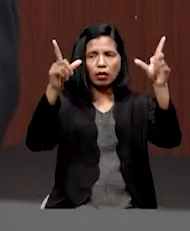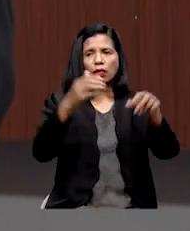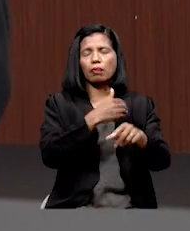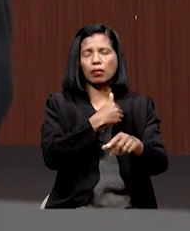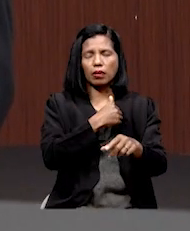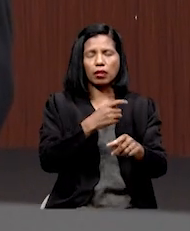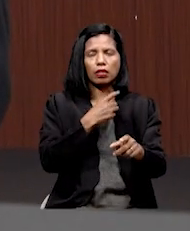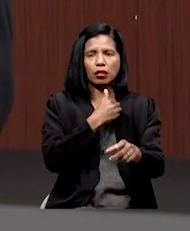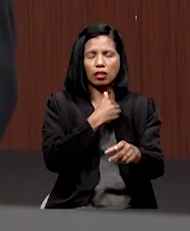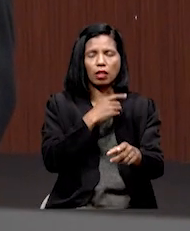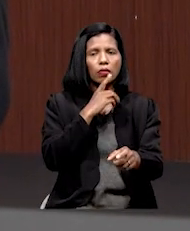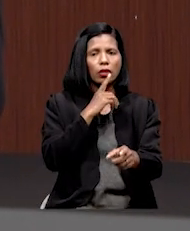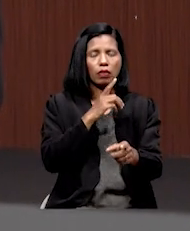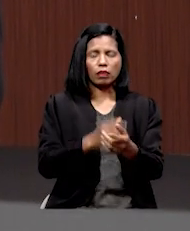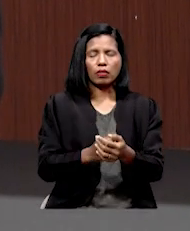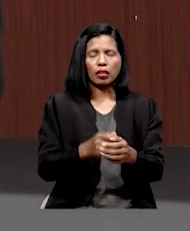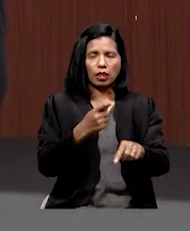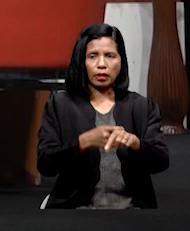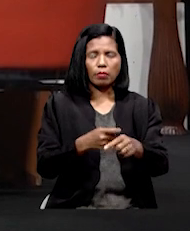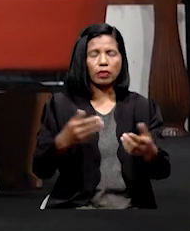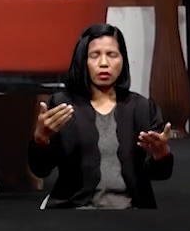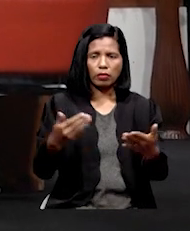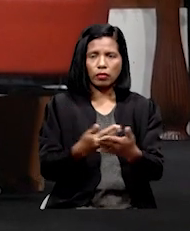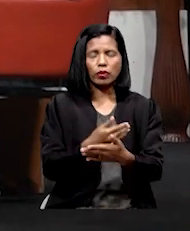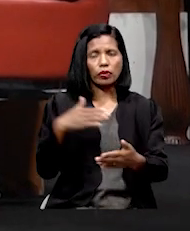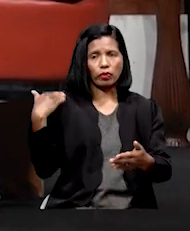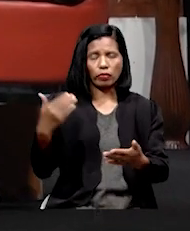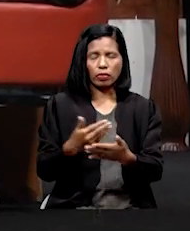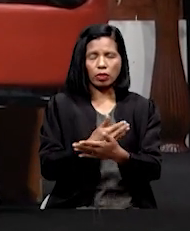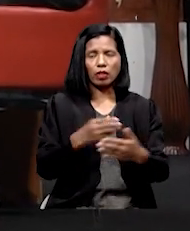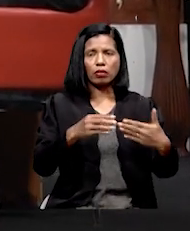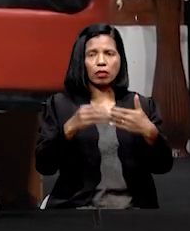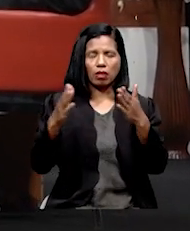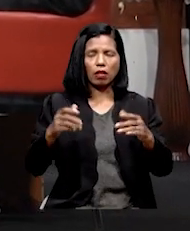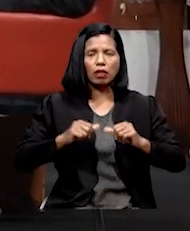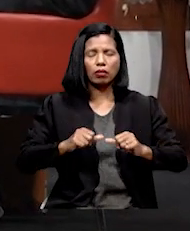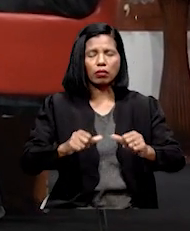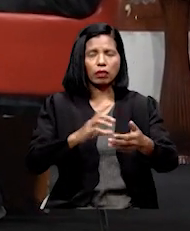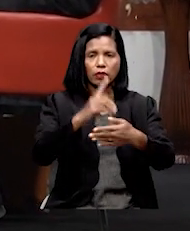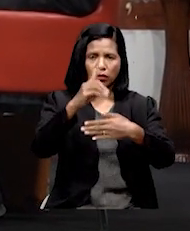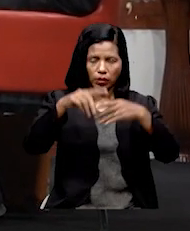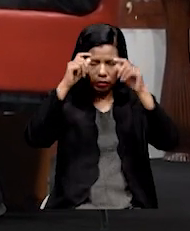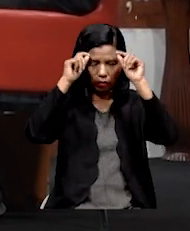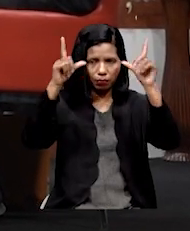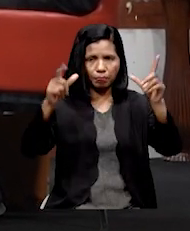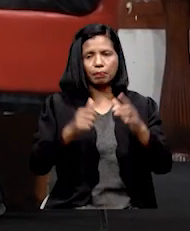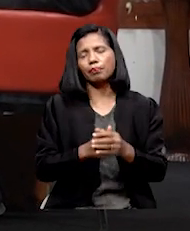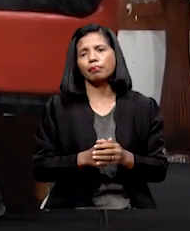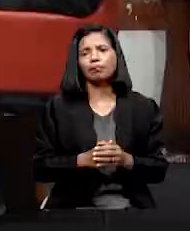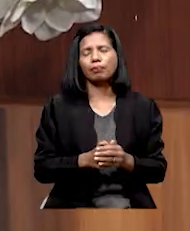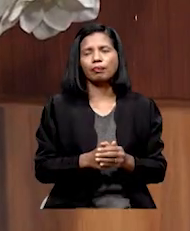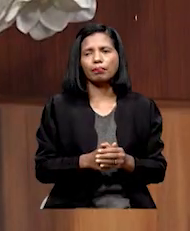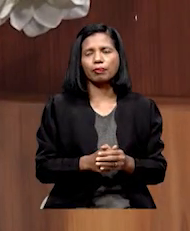to'o. Tamane tempu toona atau jarasang fong sira belek kair ukun ho di kontinua de jemwolimentu Timor Leste. Kandidatu Presidente